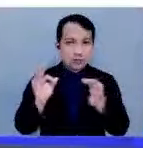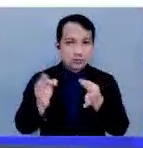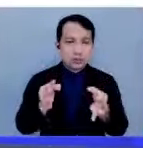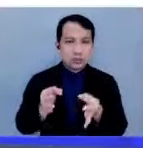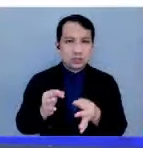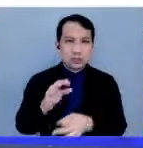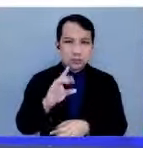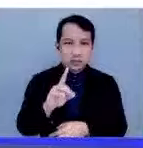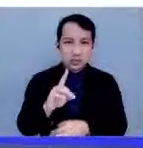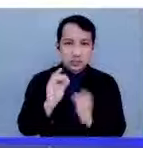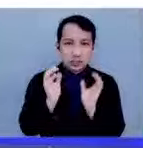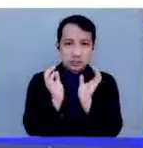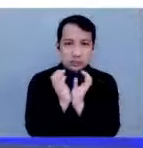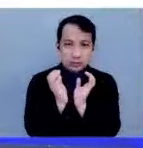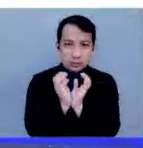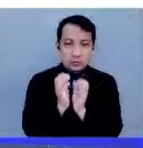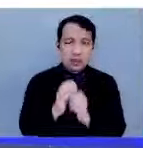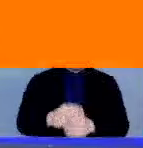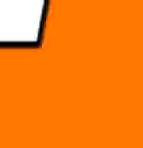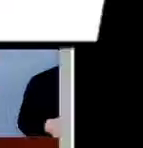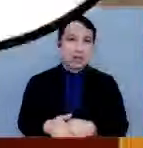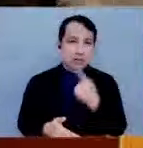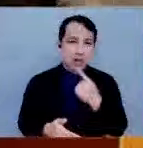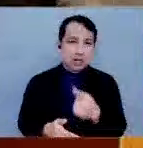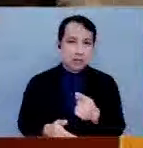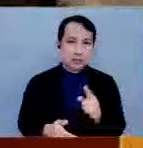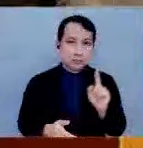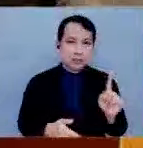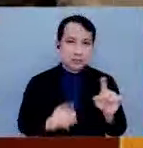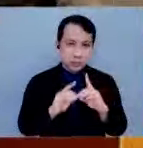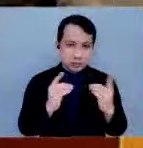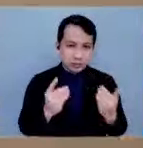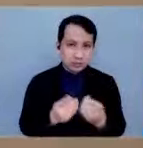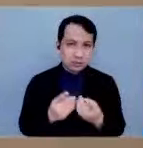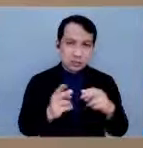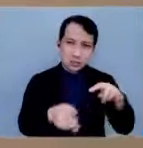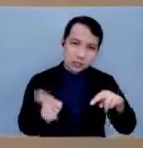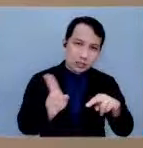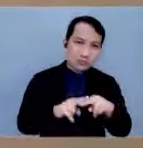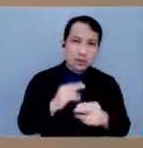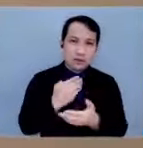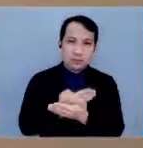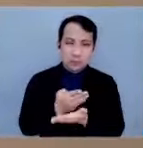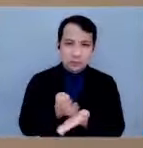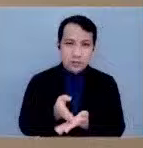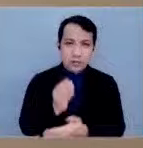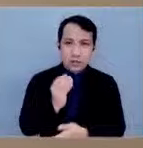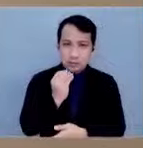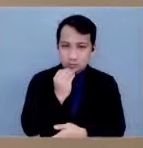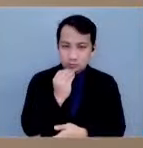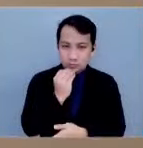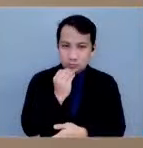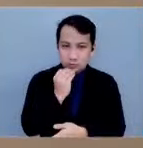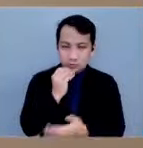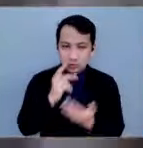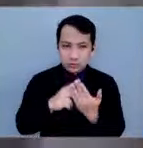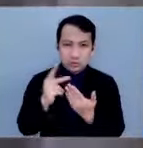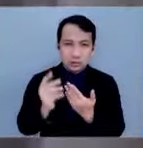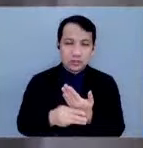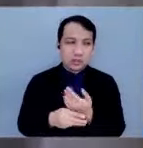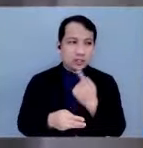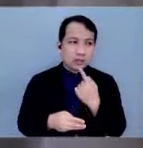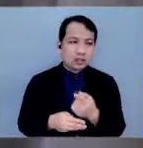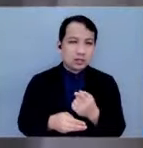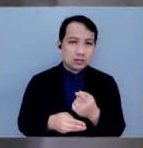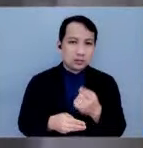Welfare and Development. Ayon sa ahensya, bagamat dinagdagan ng pondo para sa food stamp program, nakasad sa probisyon ng programa na